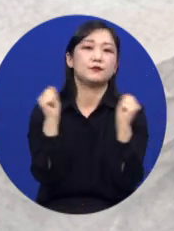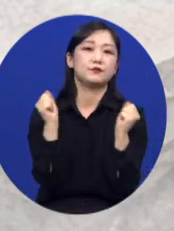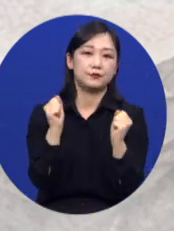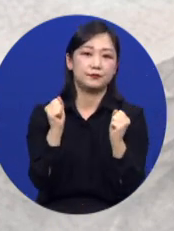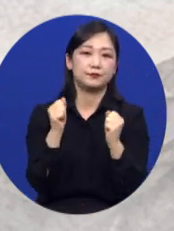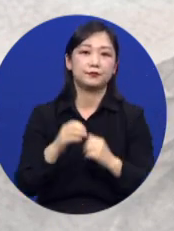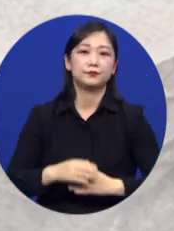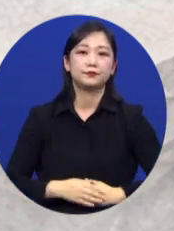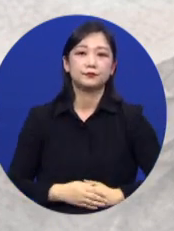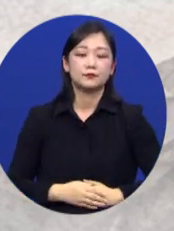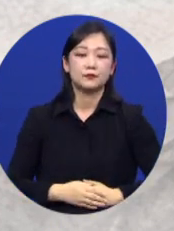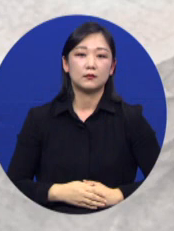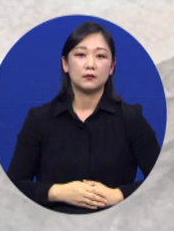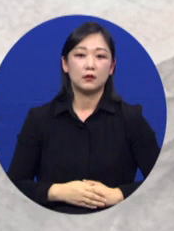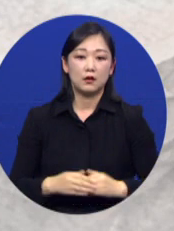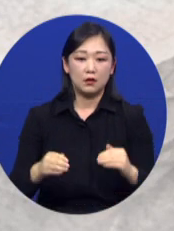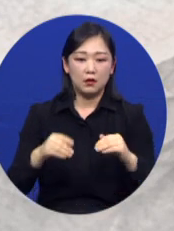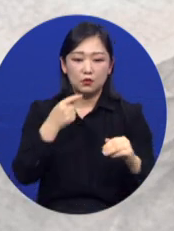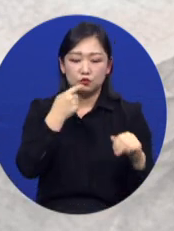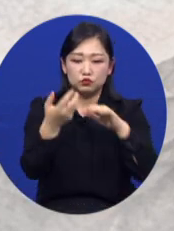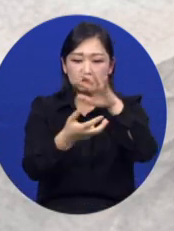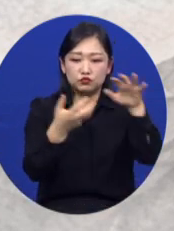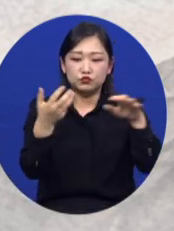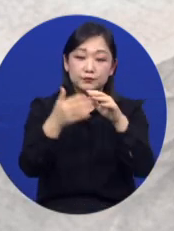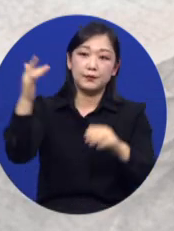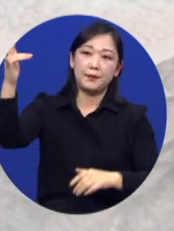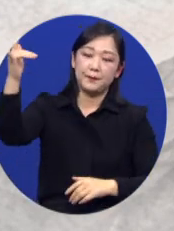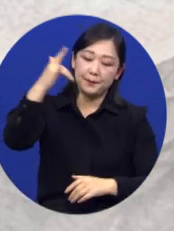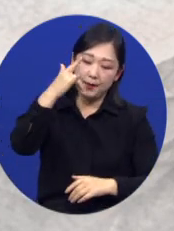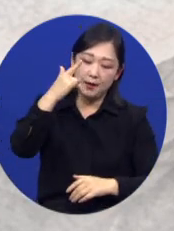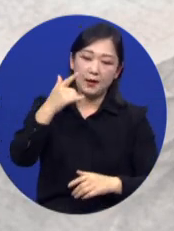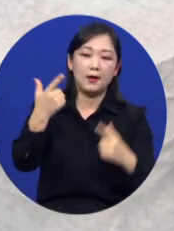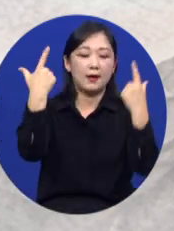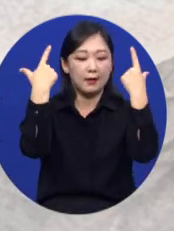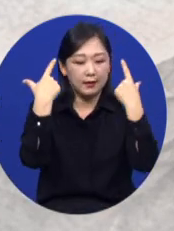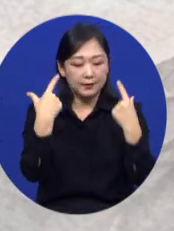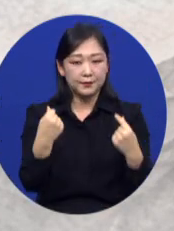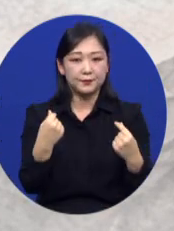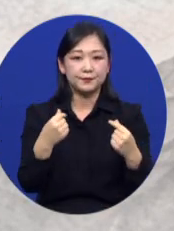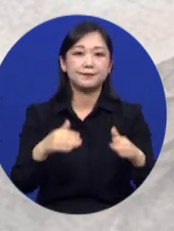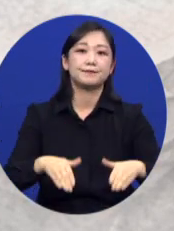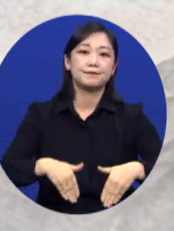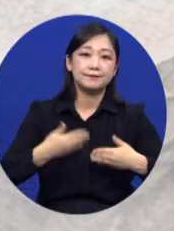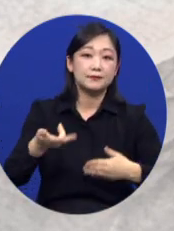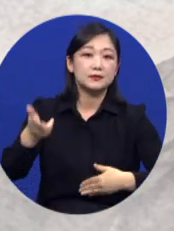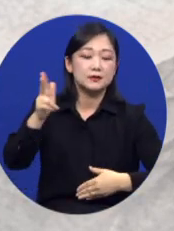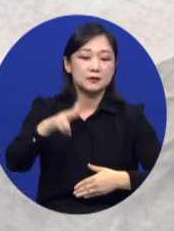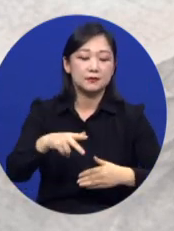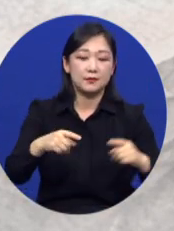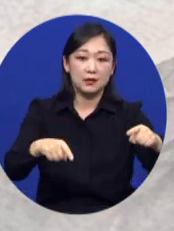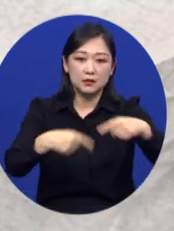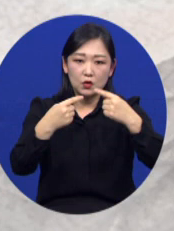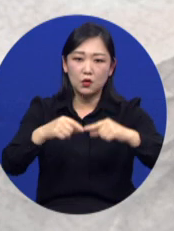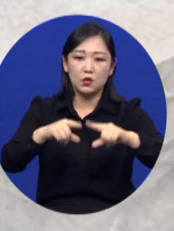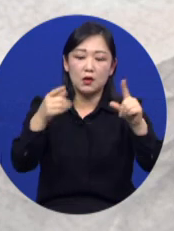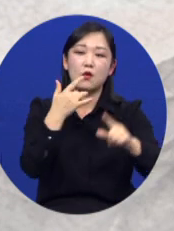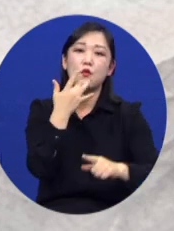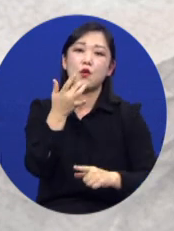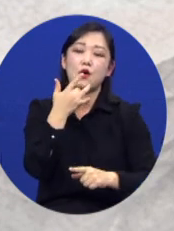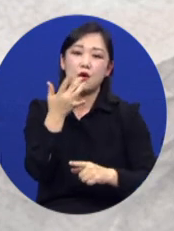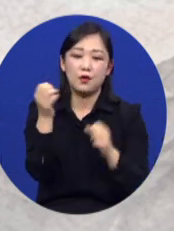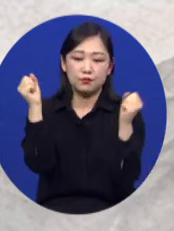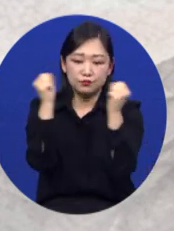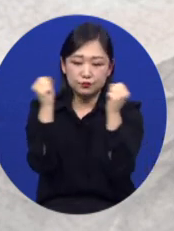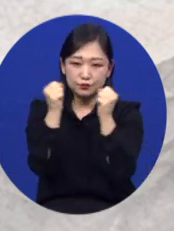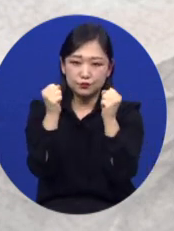씁니다 연휴 전단 n 구름 사이로 볕이 들면서 예년 이맘때 기온을 보이고 있는데요 설날인 화요일 되는 북쪽을 지나는